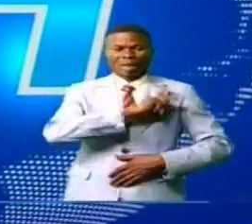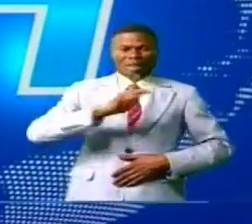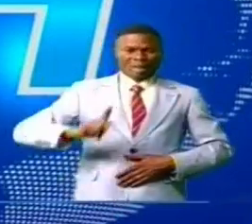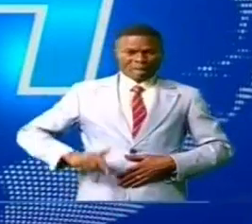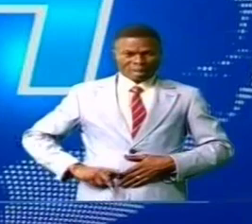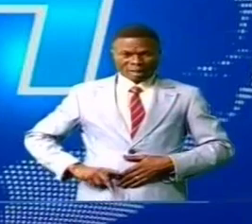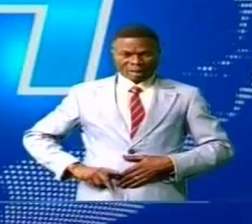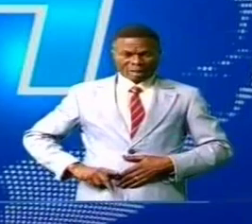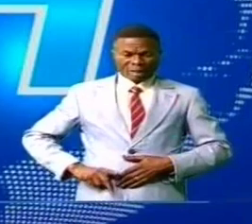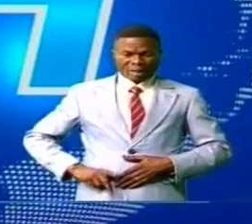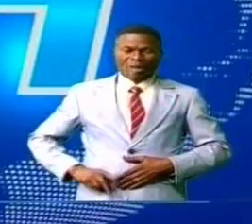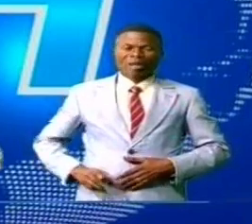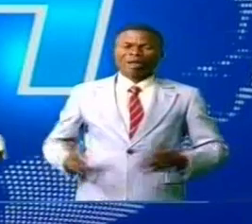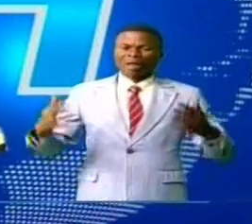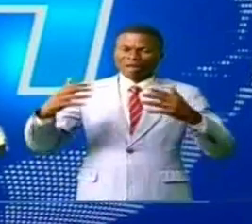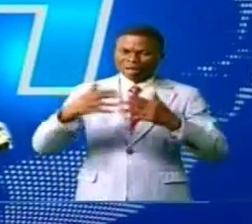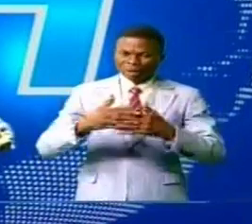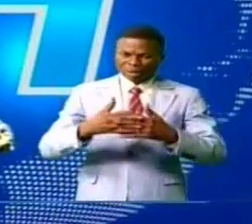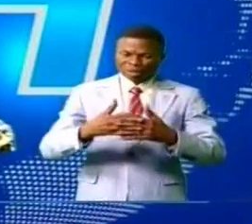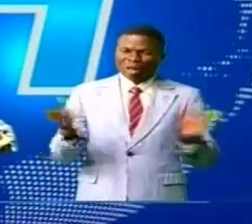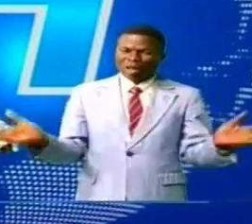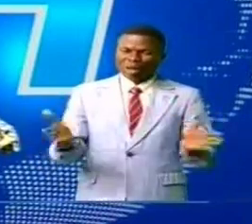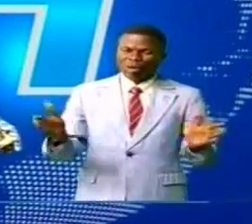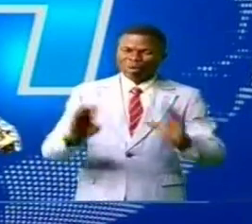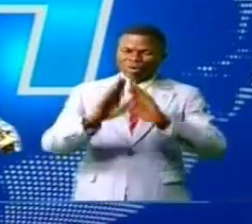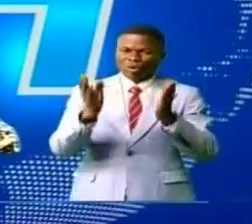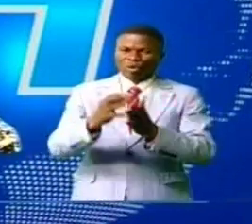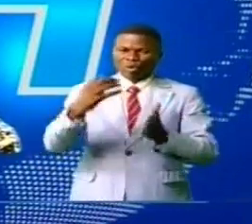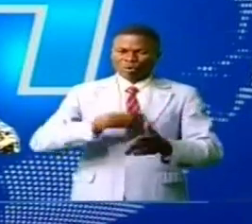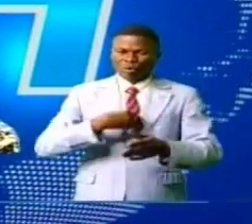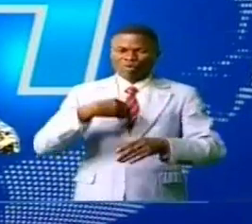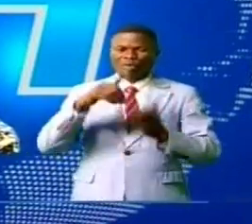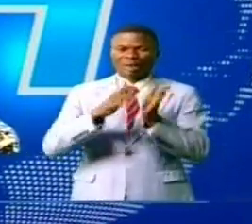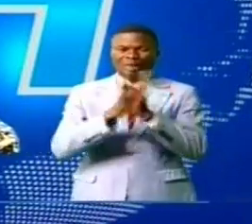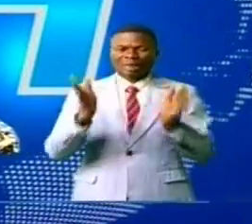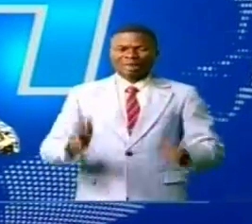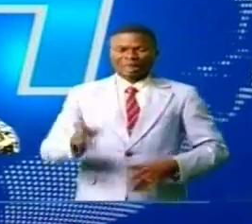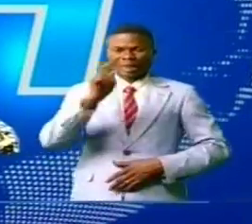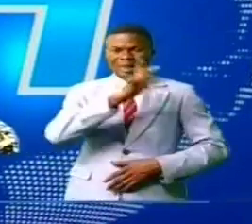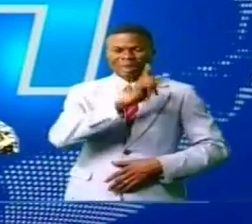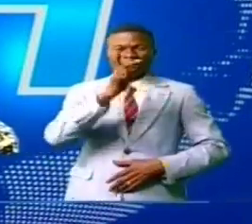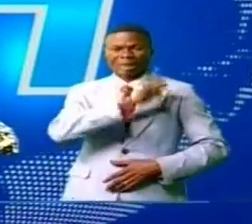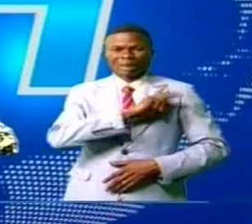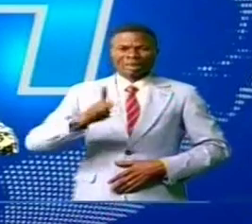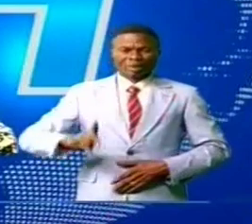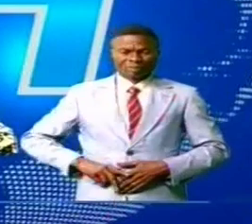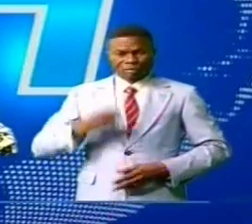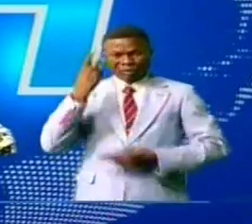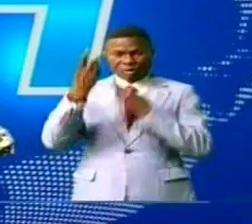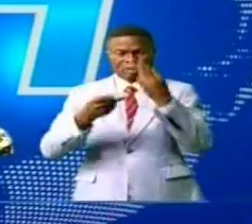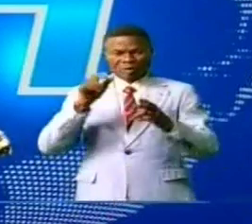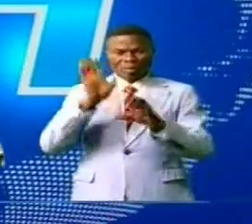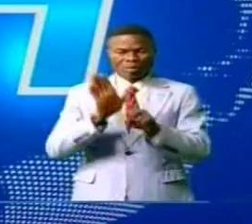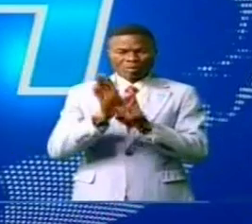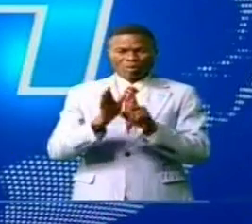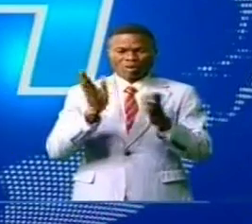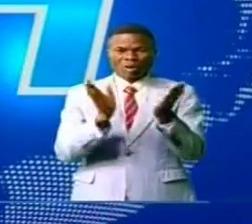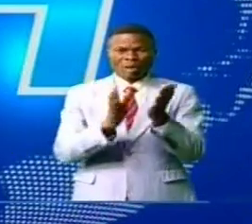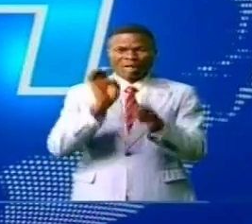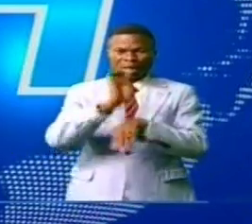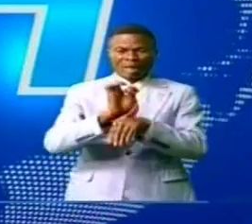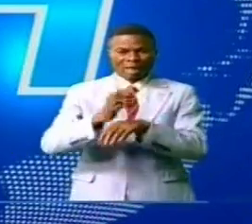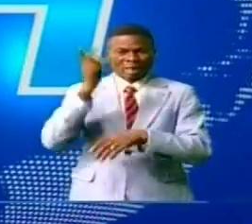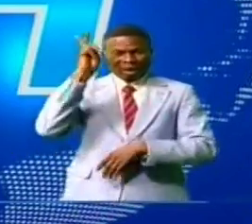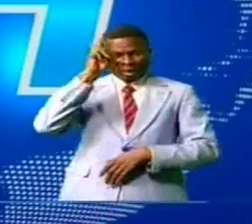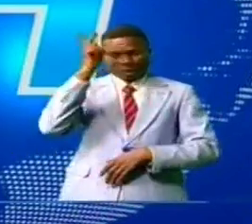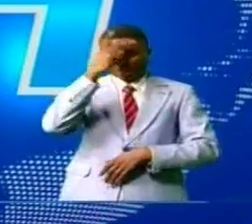veulent redynamiser et affermir la foi de fidèles kimbanguistes. Une visite dans différents centres kimbanguistes de